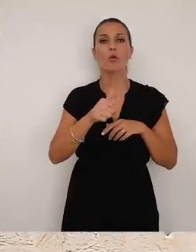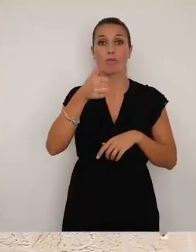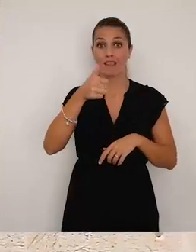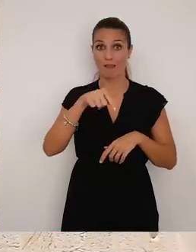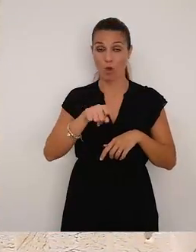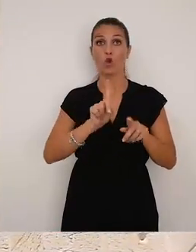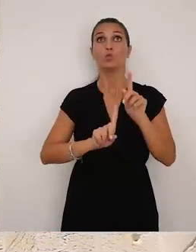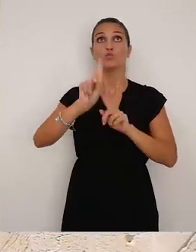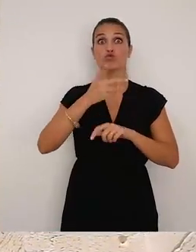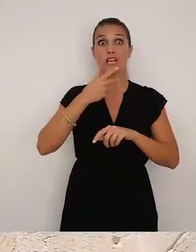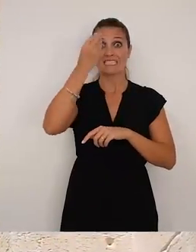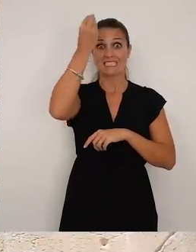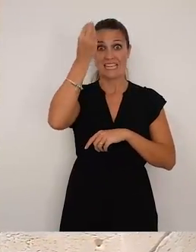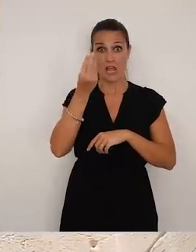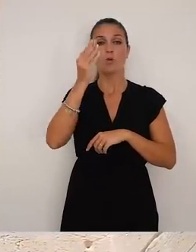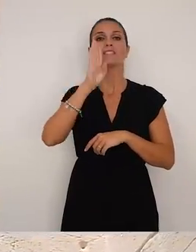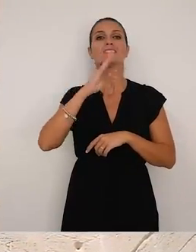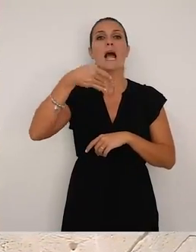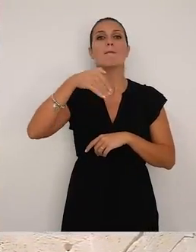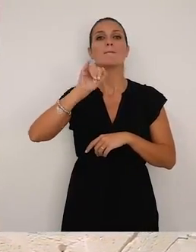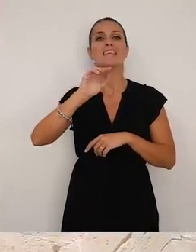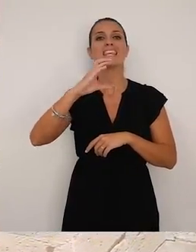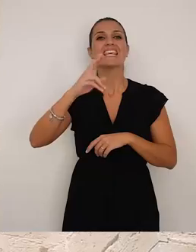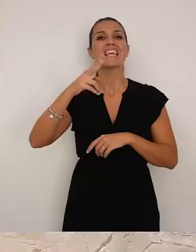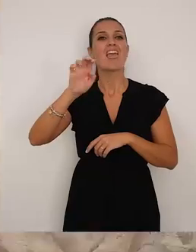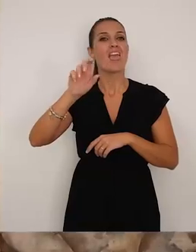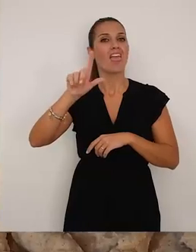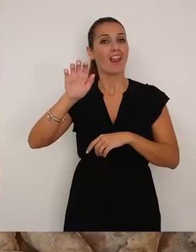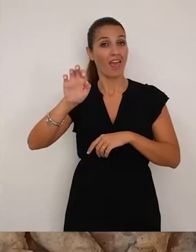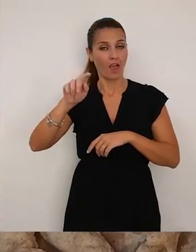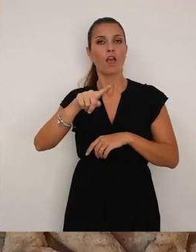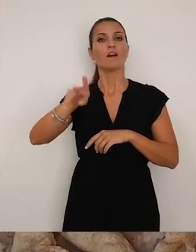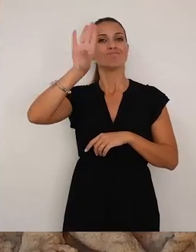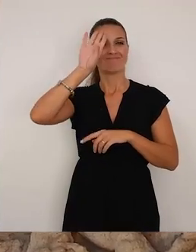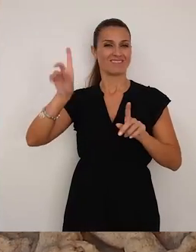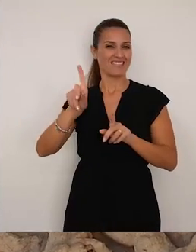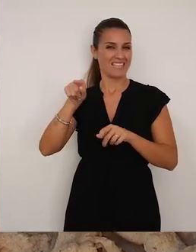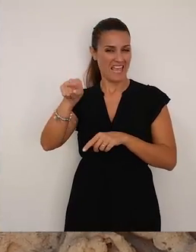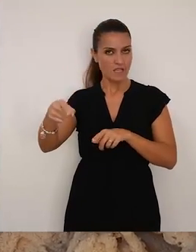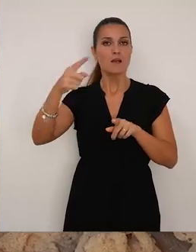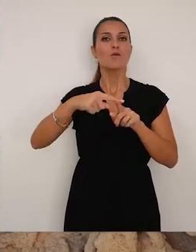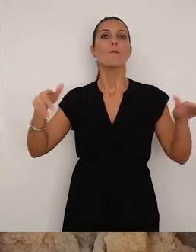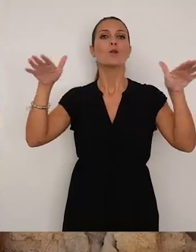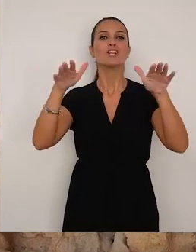In cima troneggia la statua di San Michele, titolare della chiesa e protettore della città.